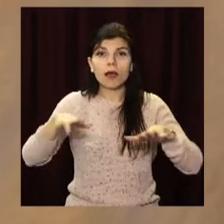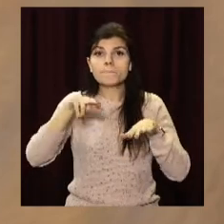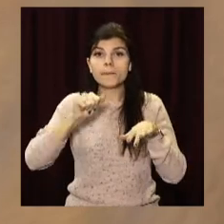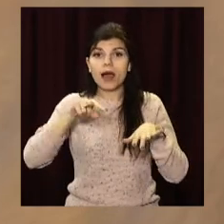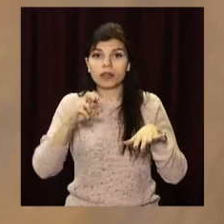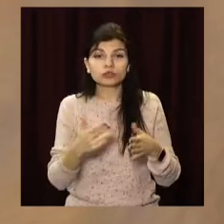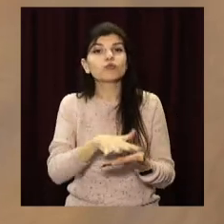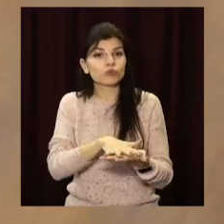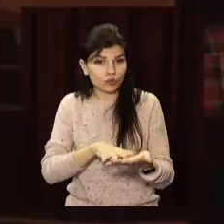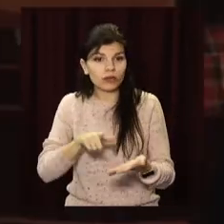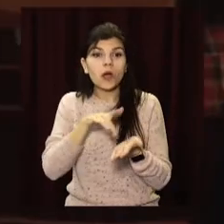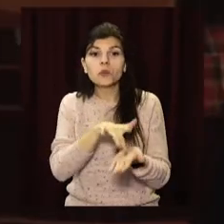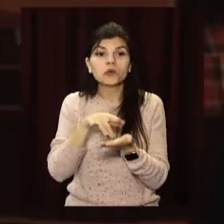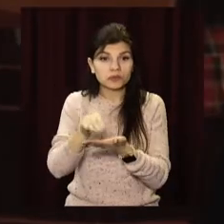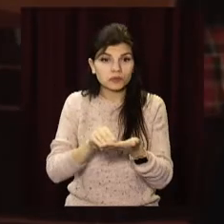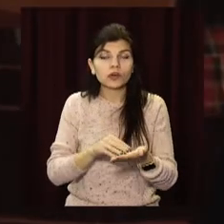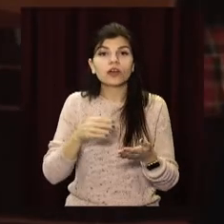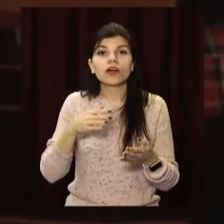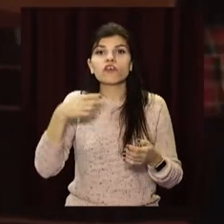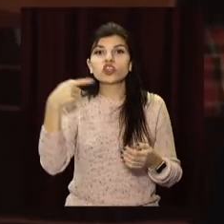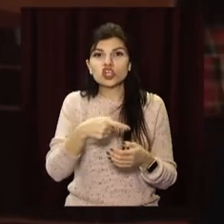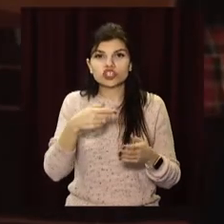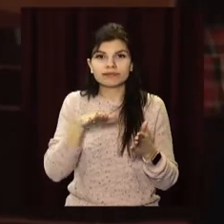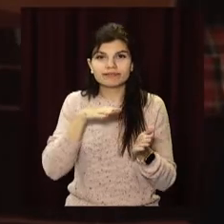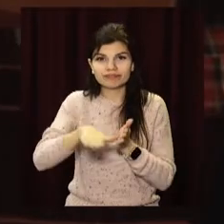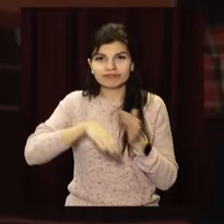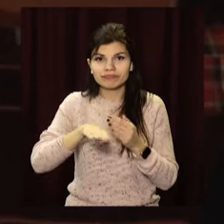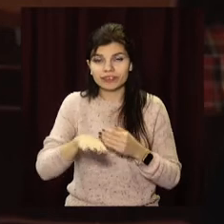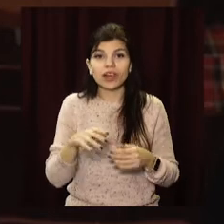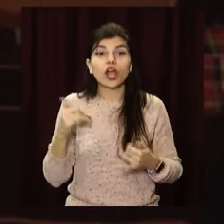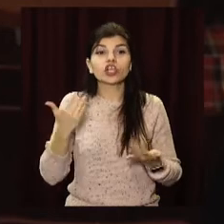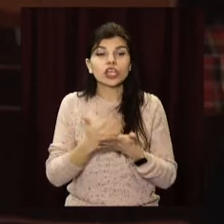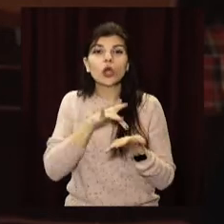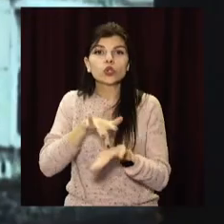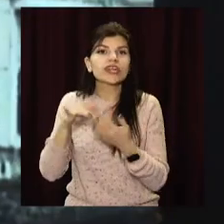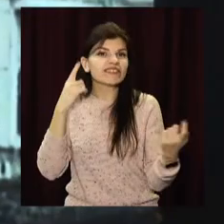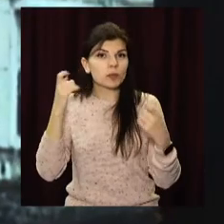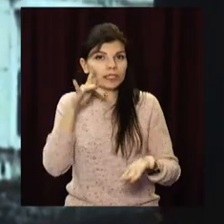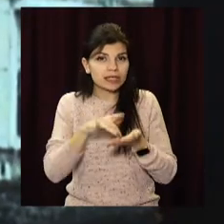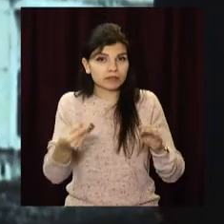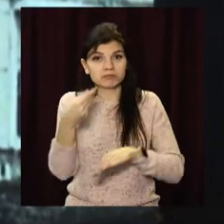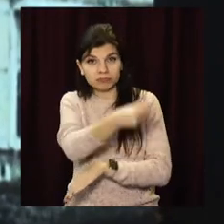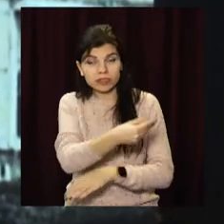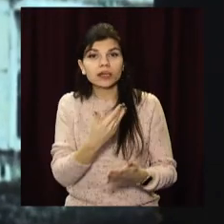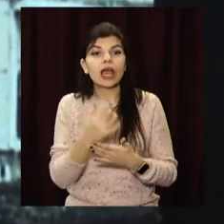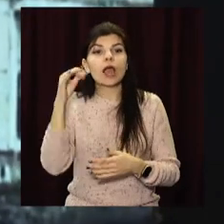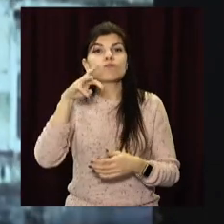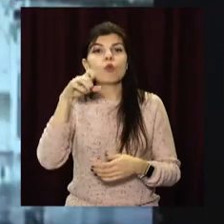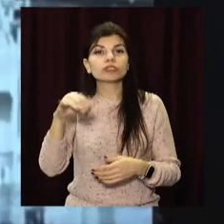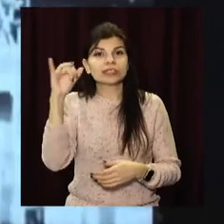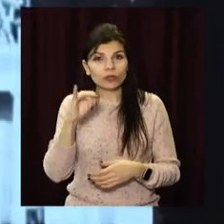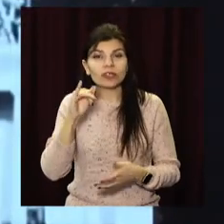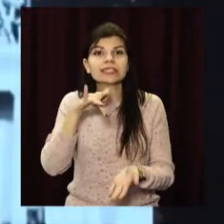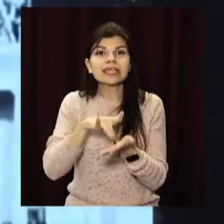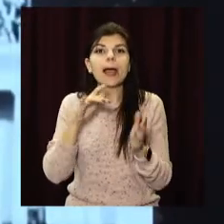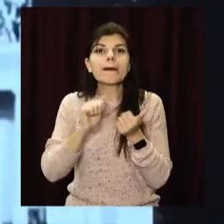продовжується. «Путівник» надрукували накладом у 1000 екземплярів. Зараз він же є у туристично-інформаційному центрі – Музей історії Дніпра та